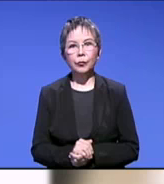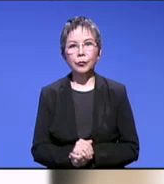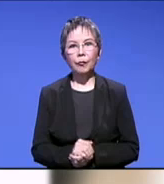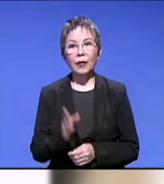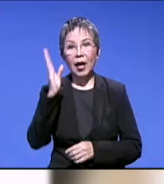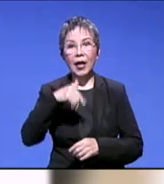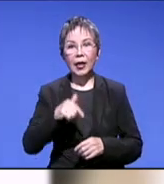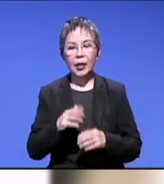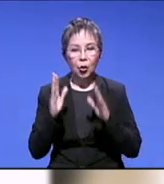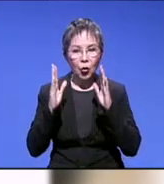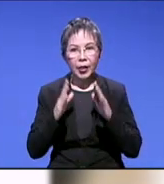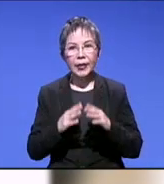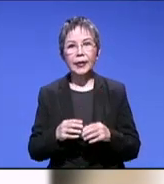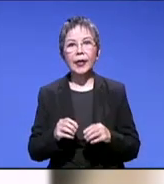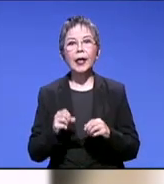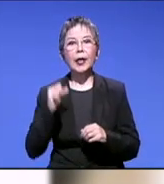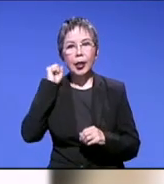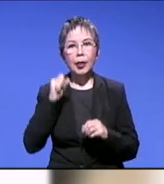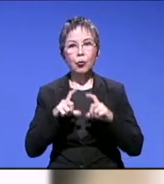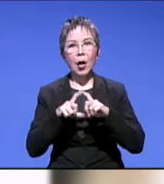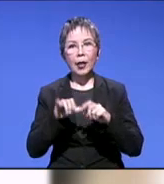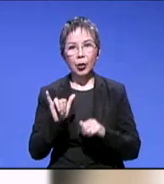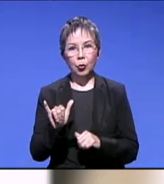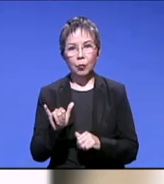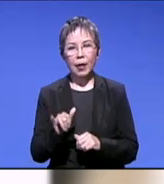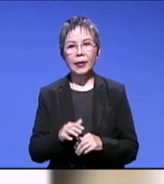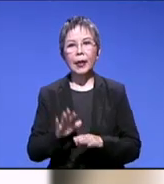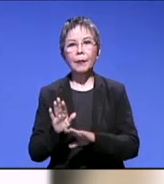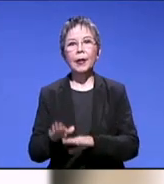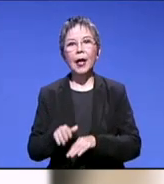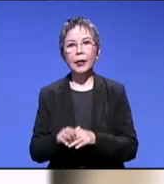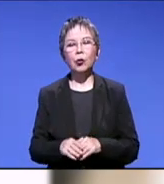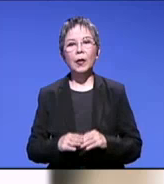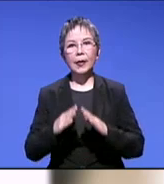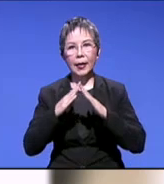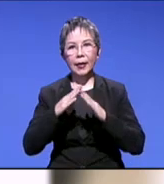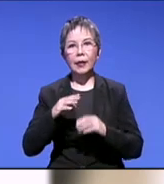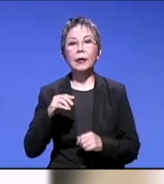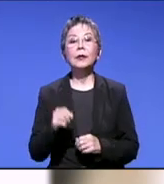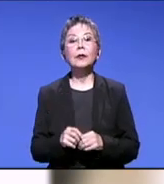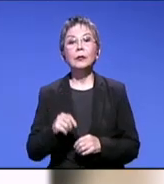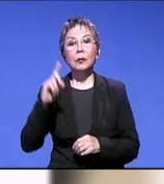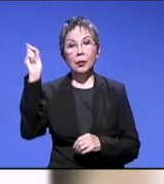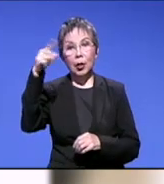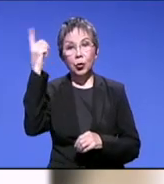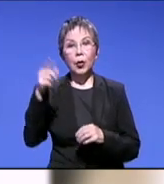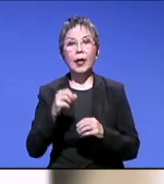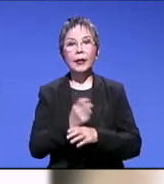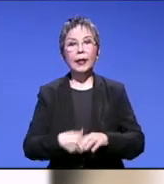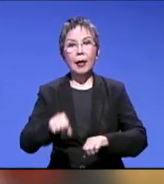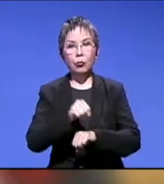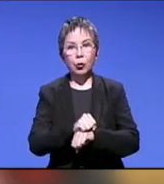Hingga hari ini kondisi mantan Ibu Negara Ani Yudhoyono masih dalam penanganan di Rumah Sakit National University Hospital No di